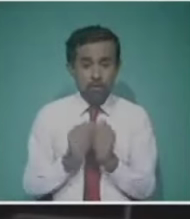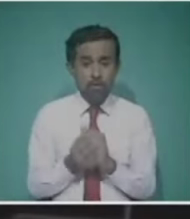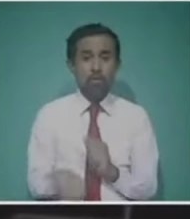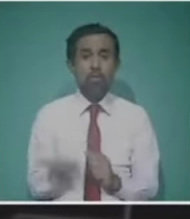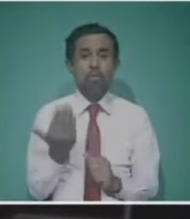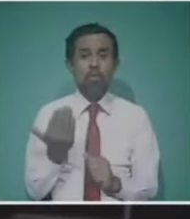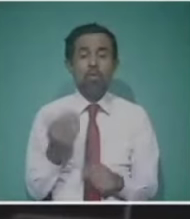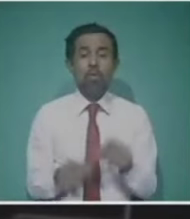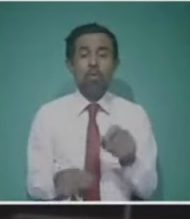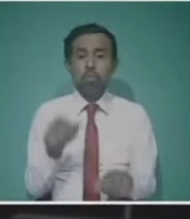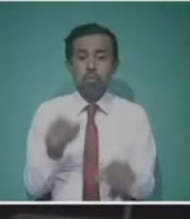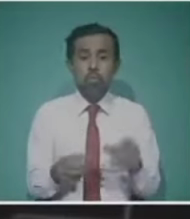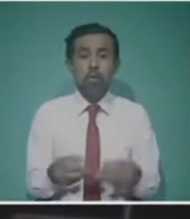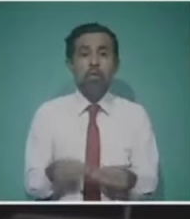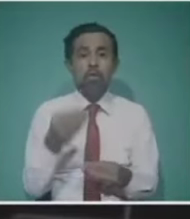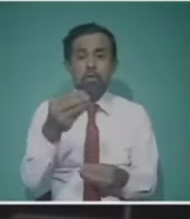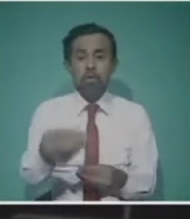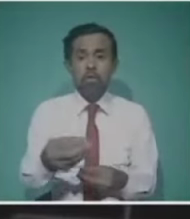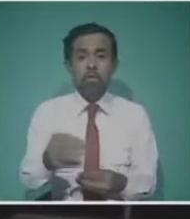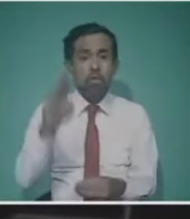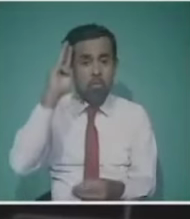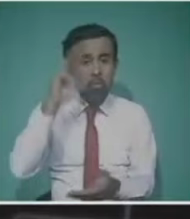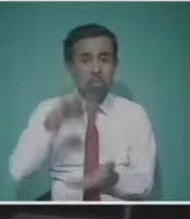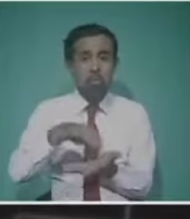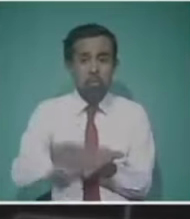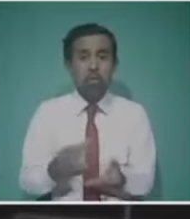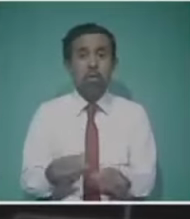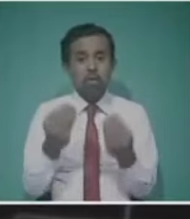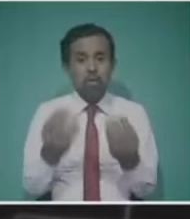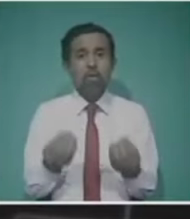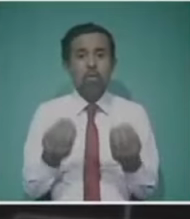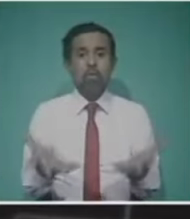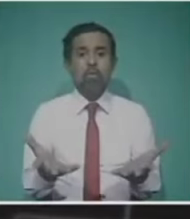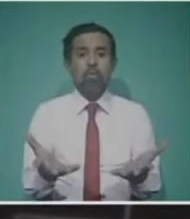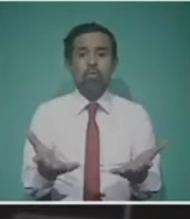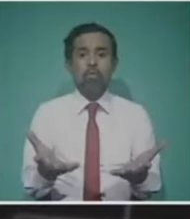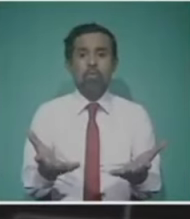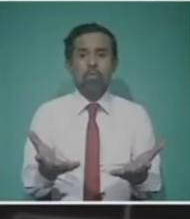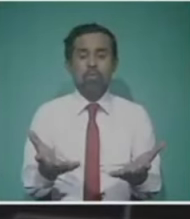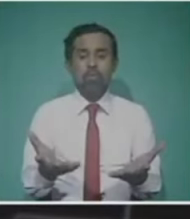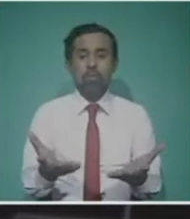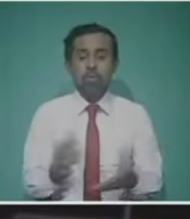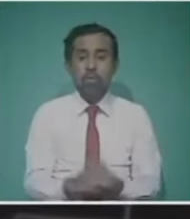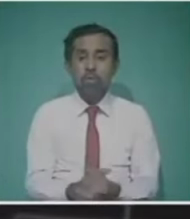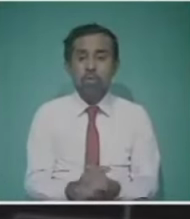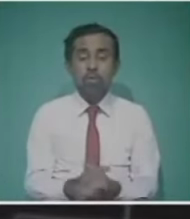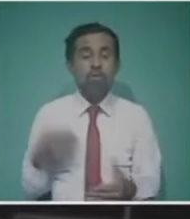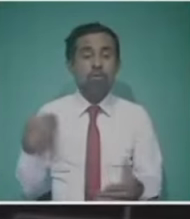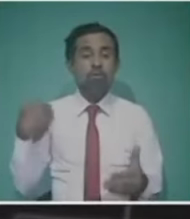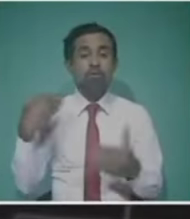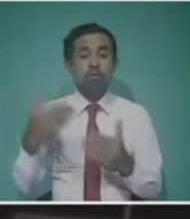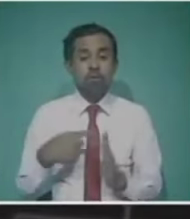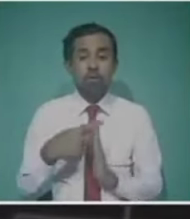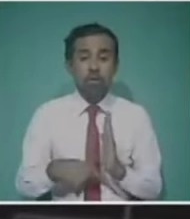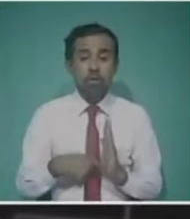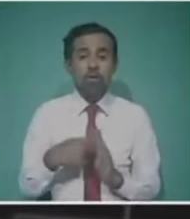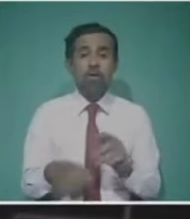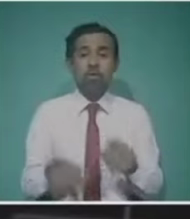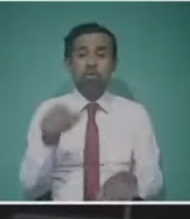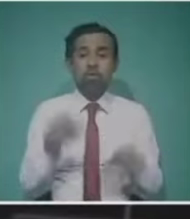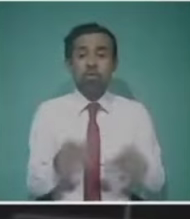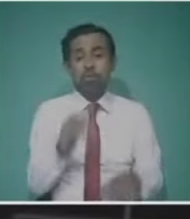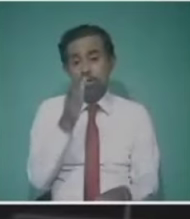கொடுத்த வாக்குறுதிகளை அல்லது 73 வருடங்களாக மக்கள் ஏமாற்றி வருகிற விடயங்களை ஏதாவது ஒரு சிறிய விடயத்தை செய்வதற்கு சுமத்திரம் போன்றவர்கள் முயல வேண்டுமே